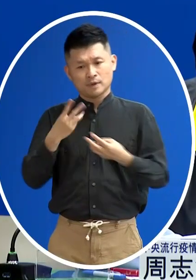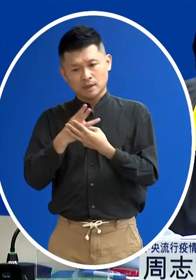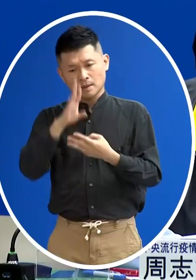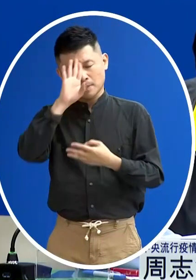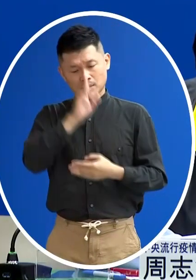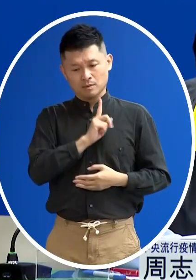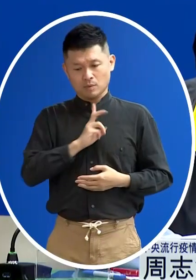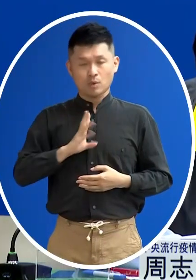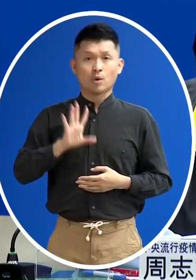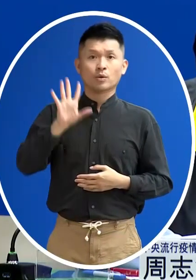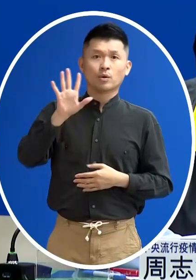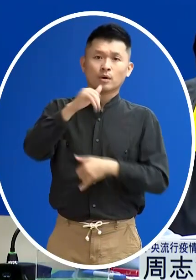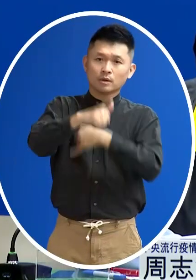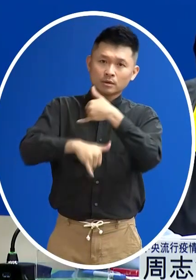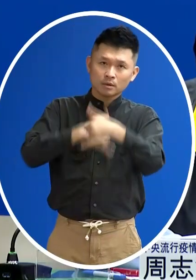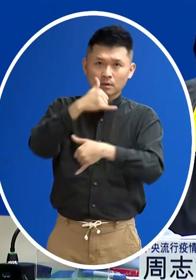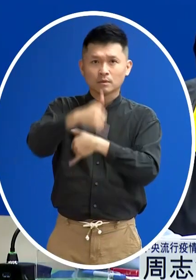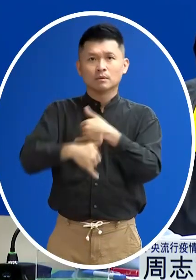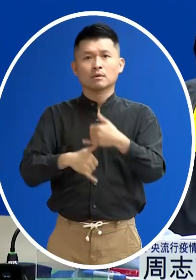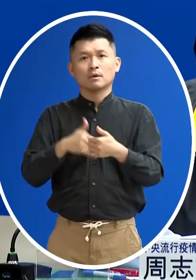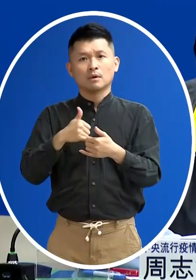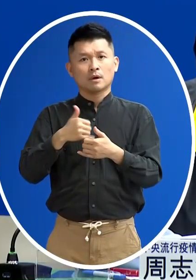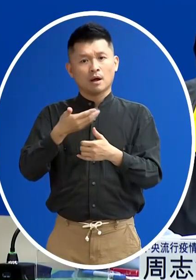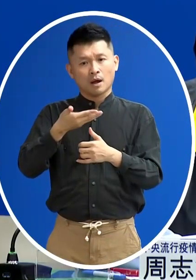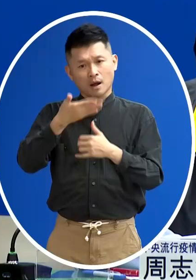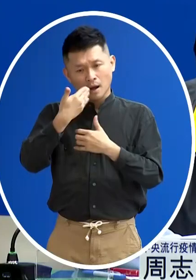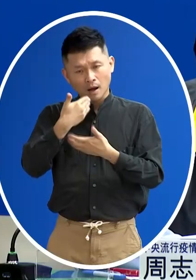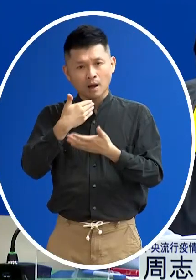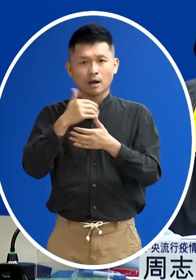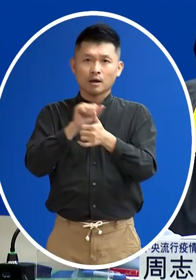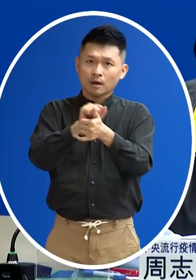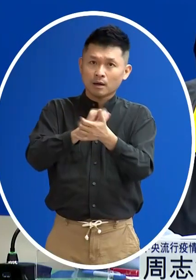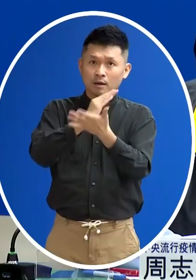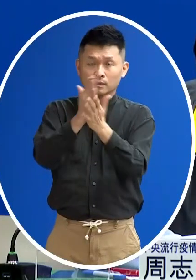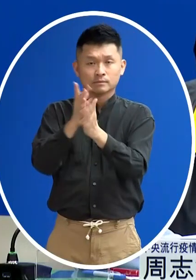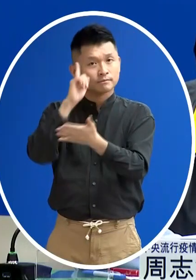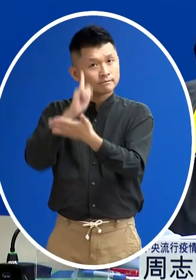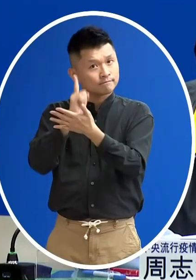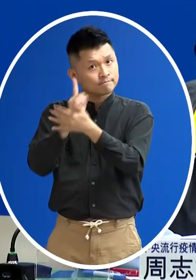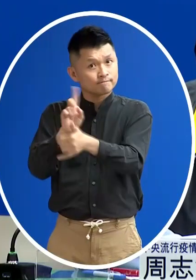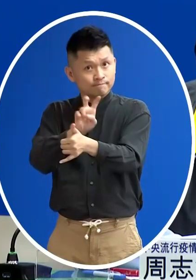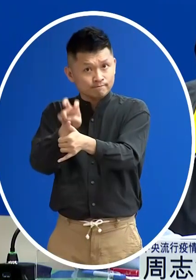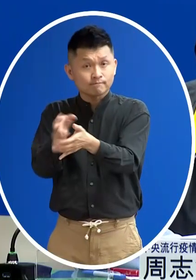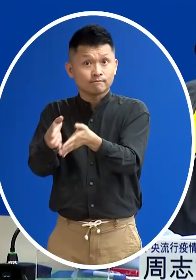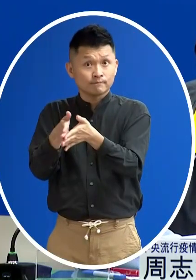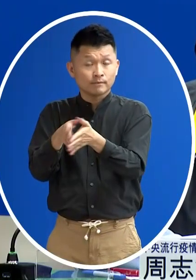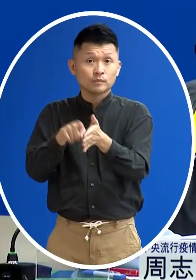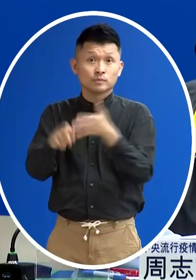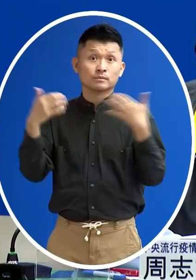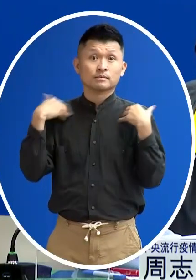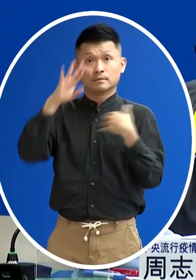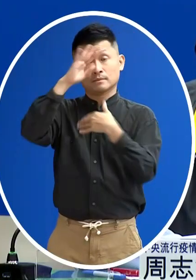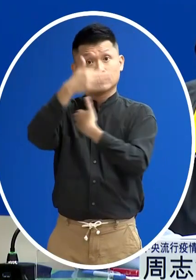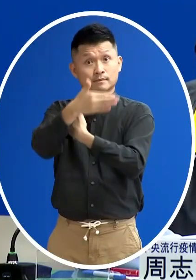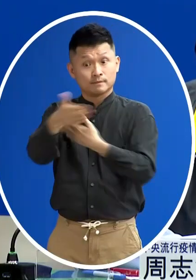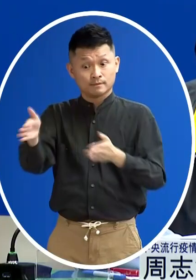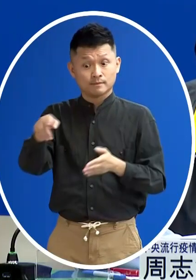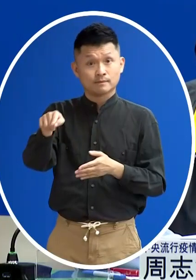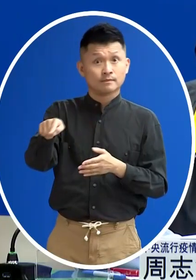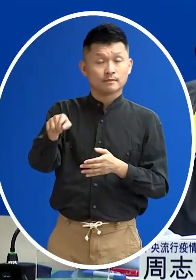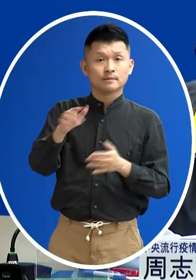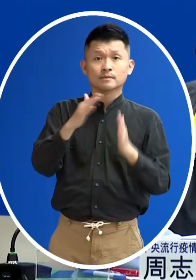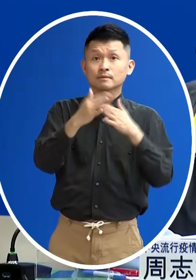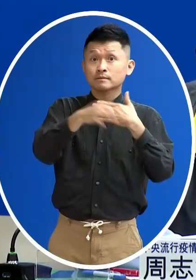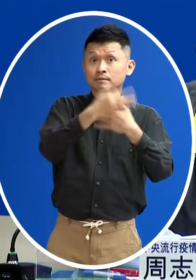实有很多的一些生活起居上需要有人来每日照顾，但是因为这个专责病房它并没有开放